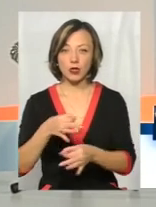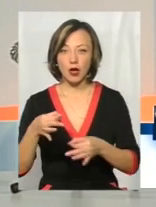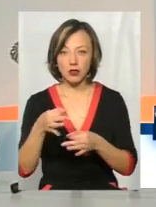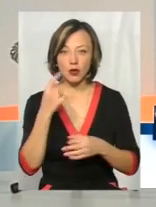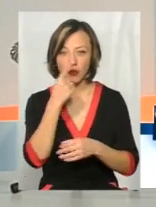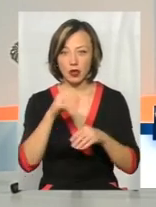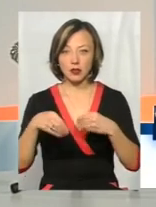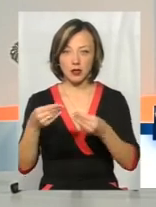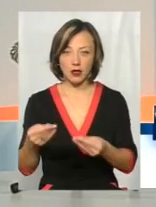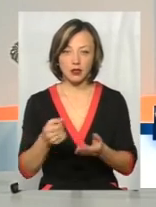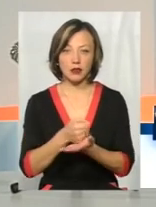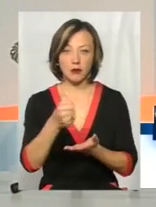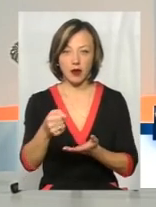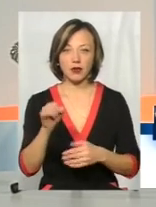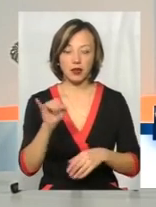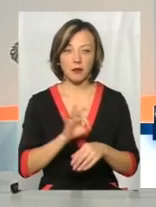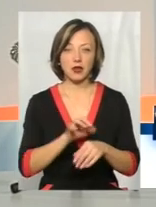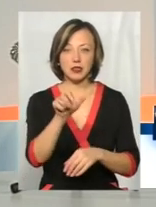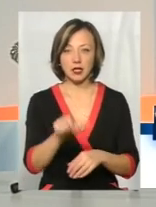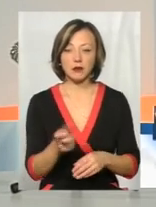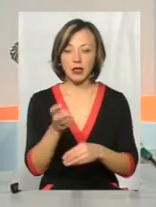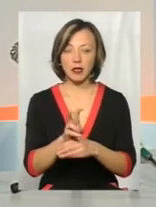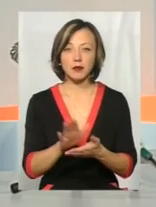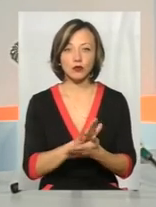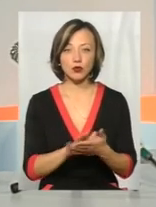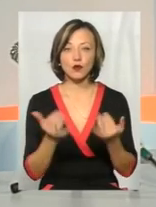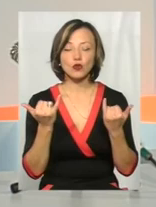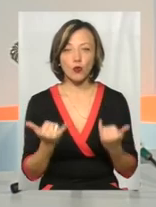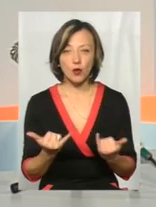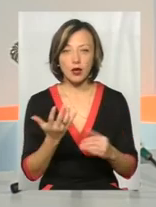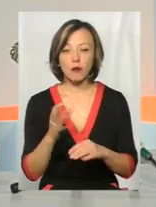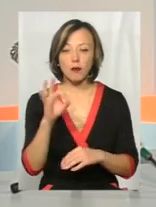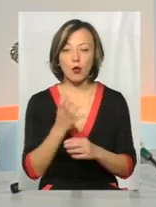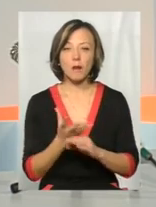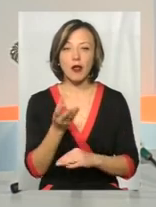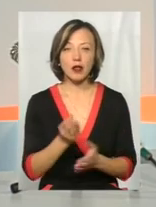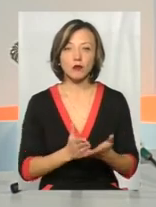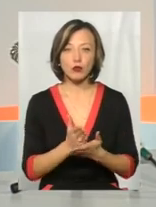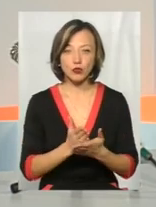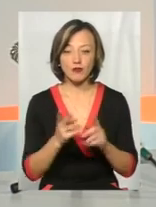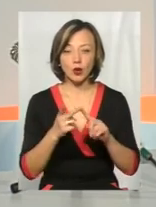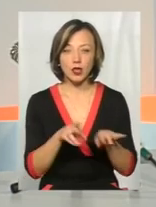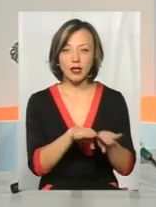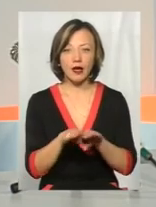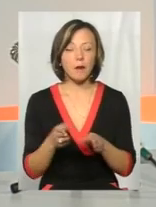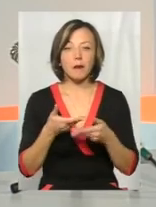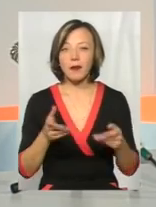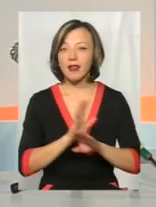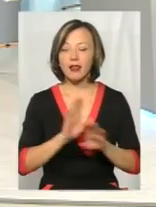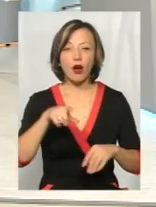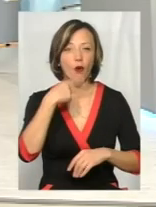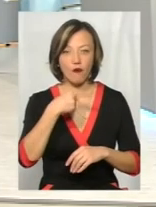дати направлення, і пацієнт піде безкоштовно. Тобто сьогодні про платні послуги на вторинці ми не